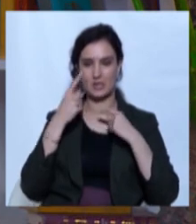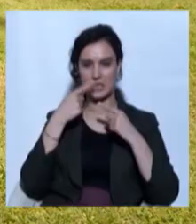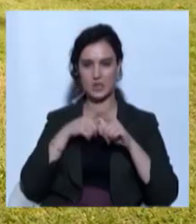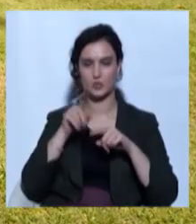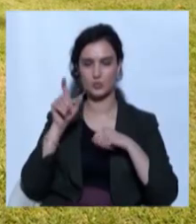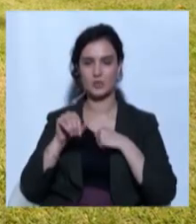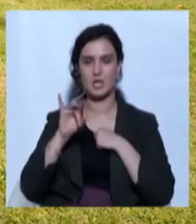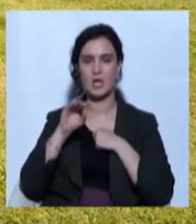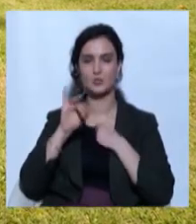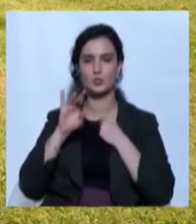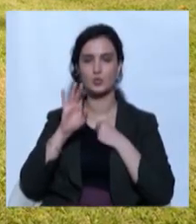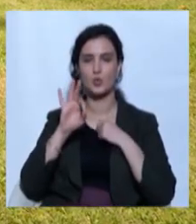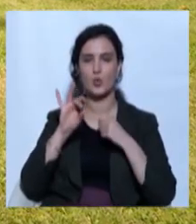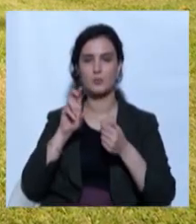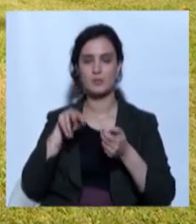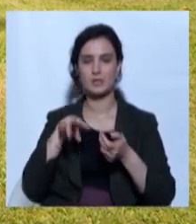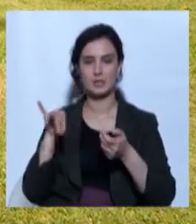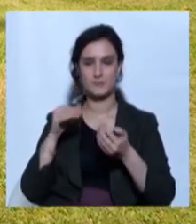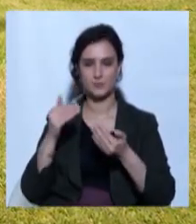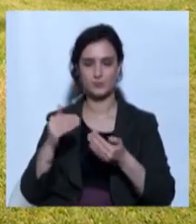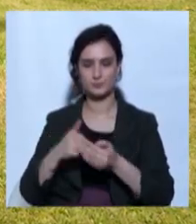არქიტექტორ არტურ ქორმბლის